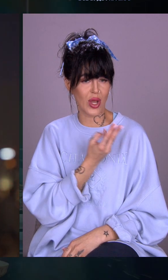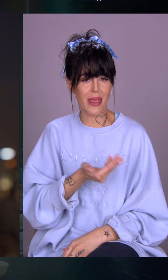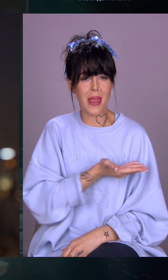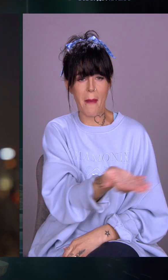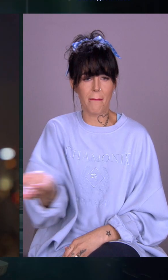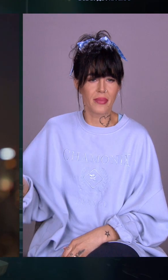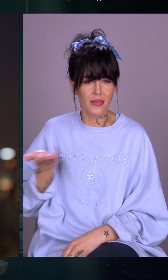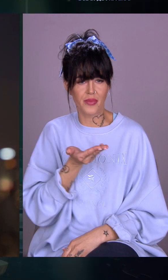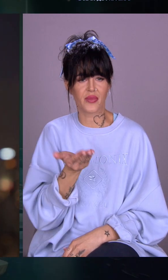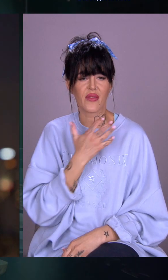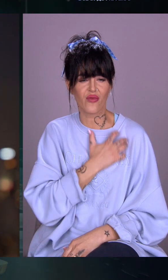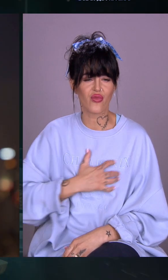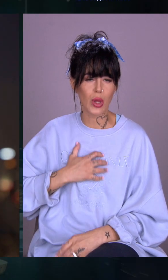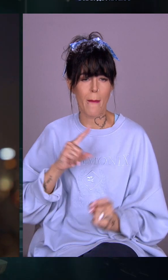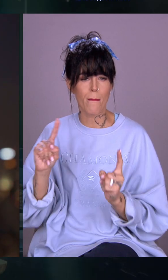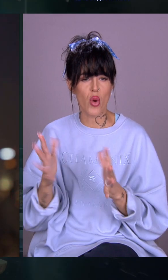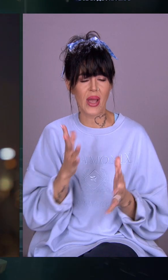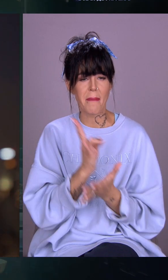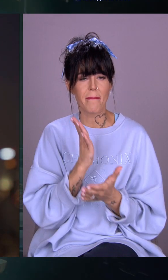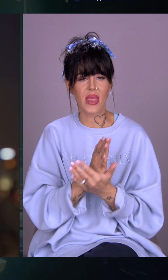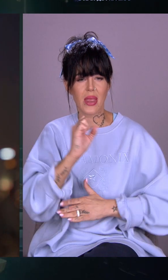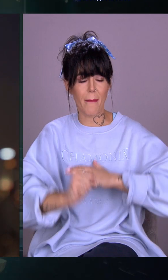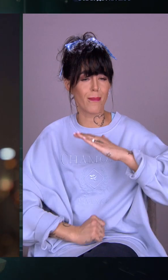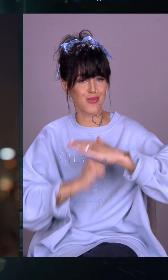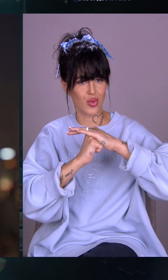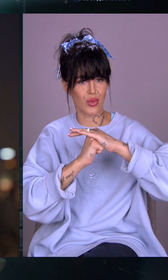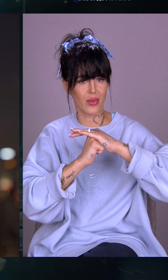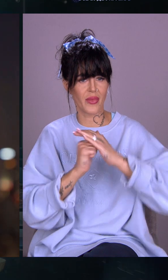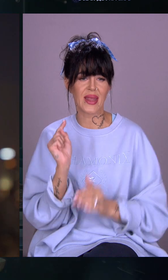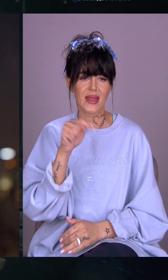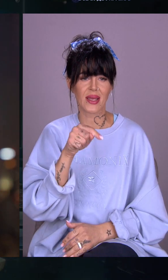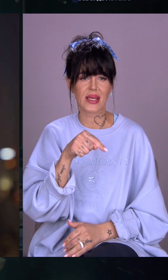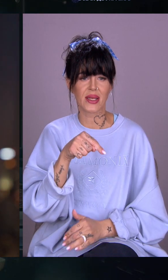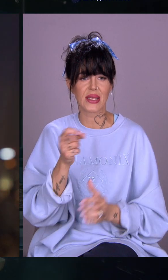складні моменти мати опору на ті світлі